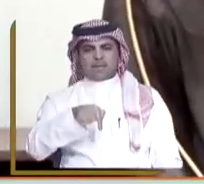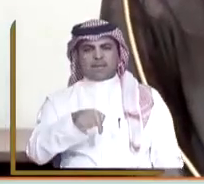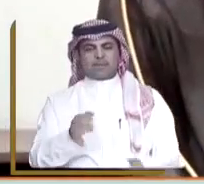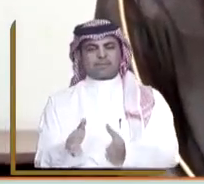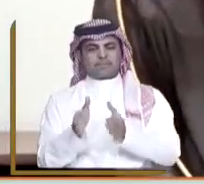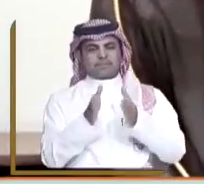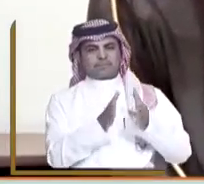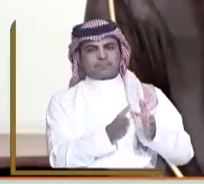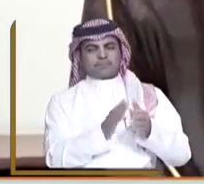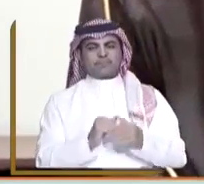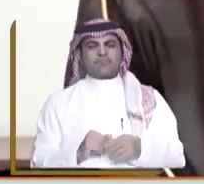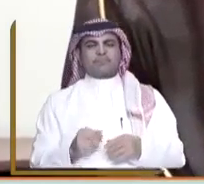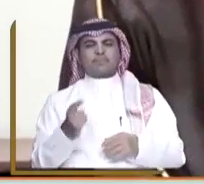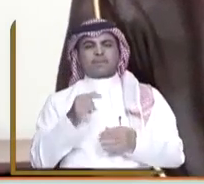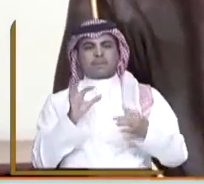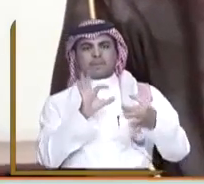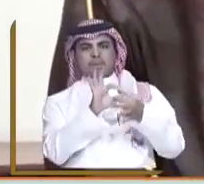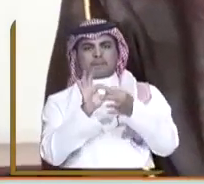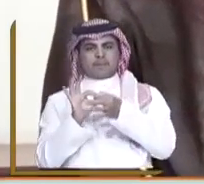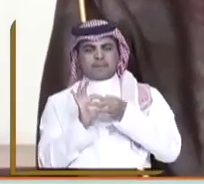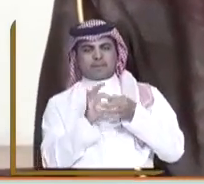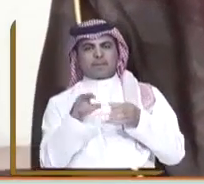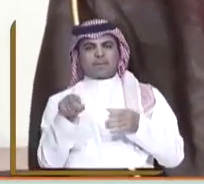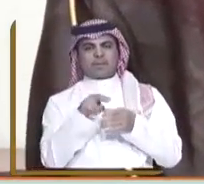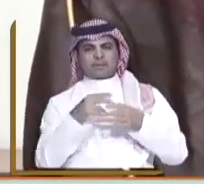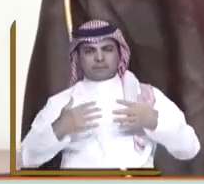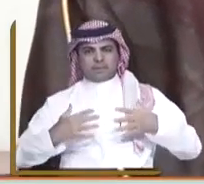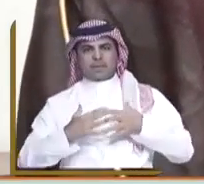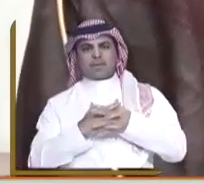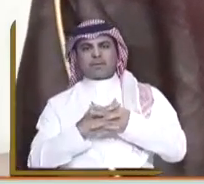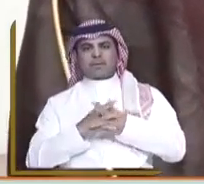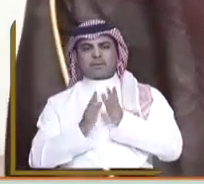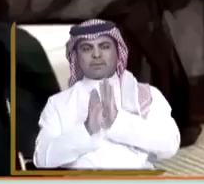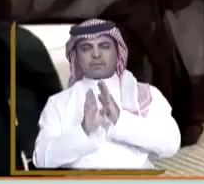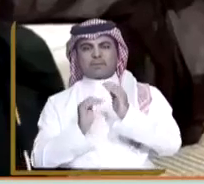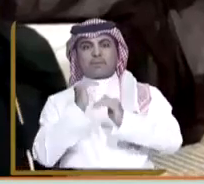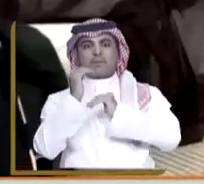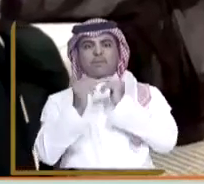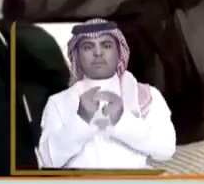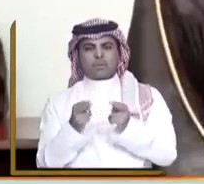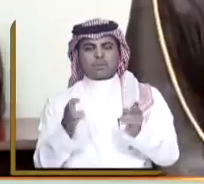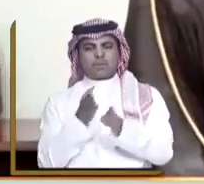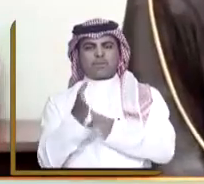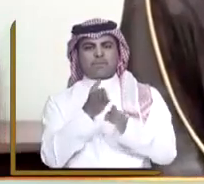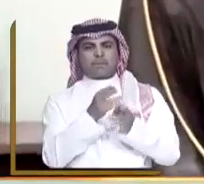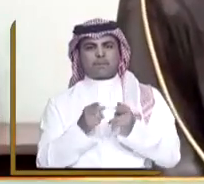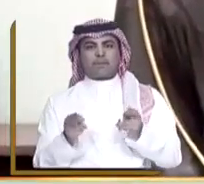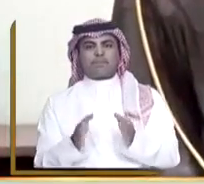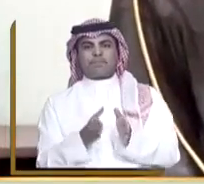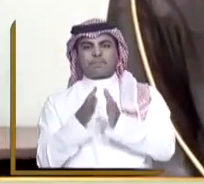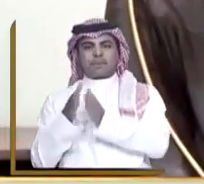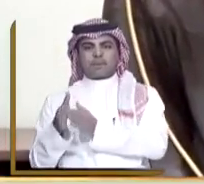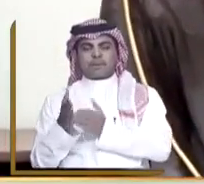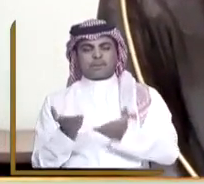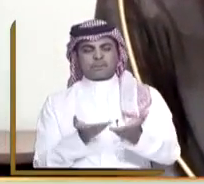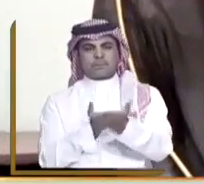واجرى خلال استقبال بحث العلاقات الثنائيه بين البلدين وسبل دعمها وتطويرها في مختلف المجالات اضافه الى